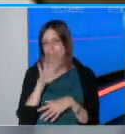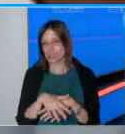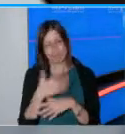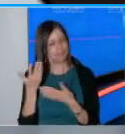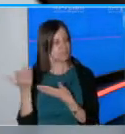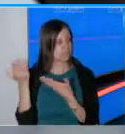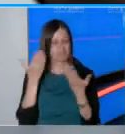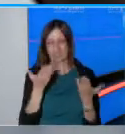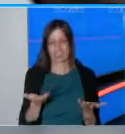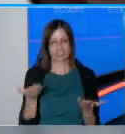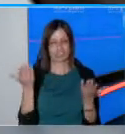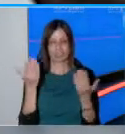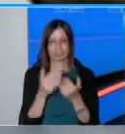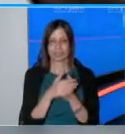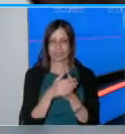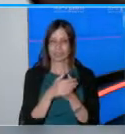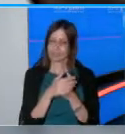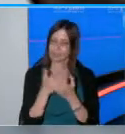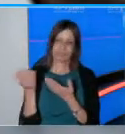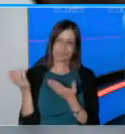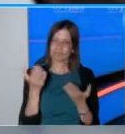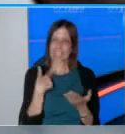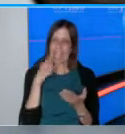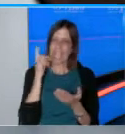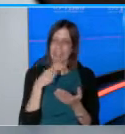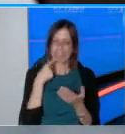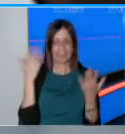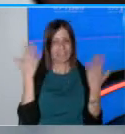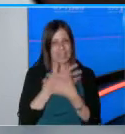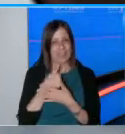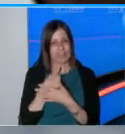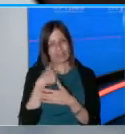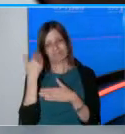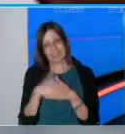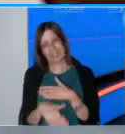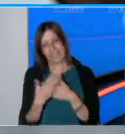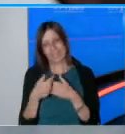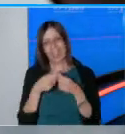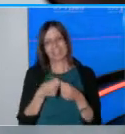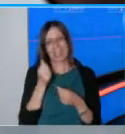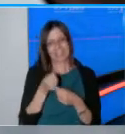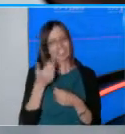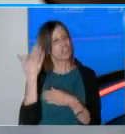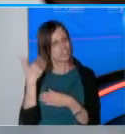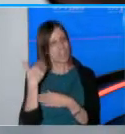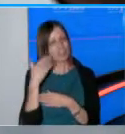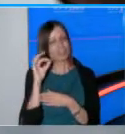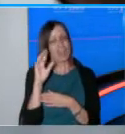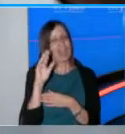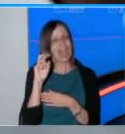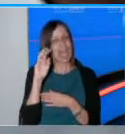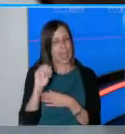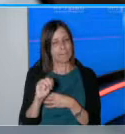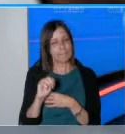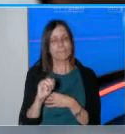10,000 שיהיה. למה 5? אהלן וסהלן. וואלה, אני חייב לציין, הפתעתם אותי בסוף. חבר הכנסת לשעבר של רם טלב